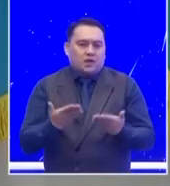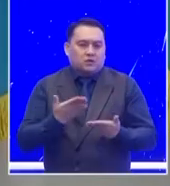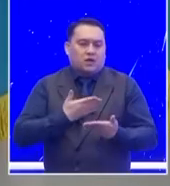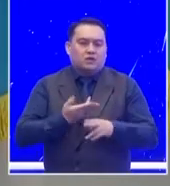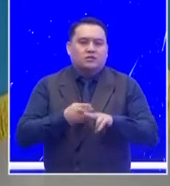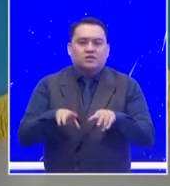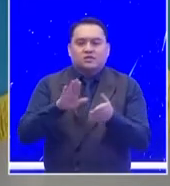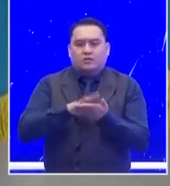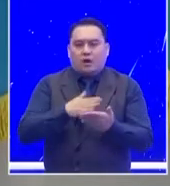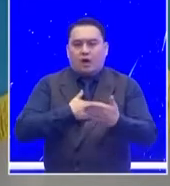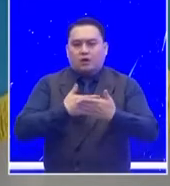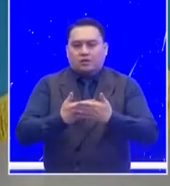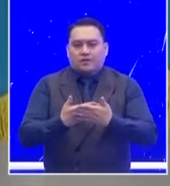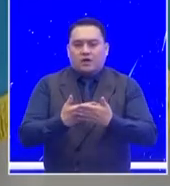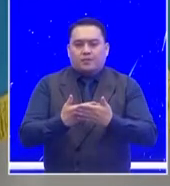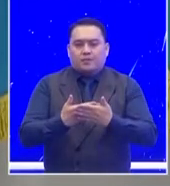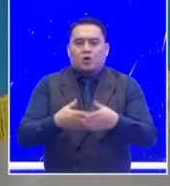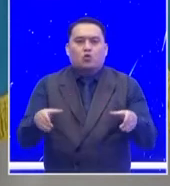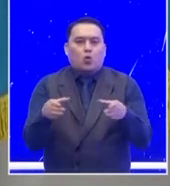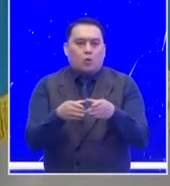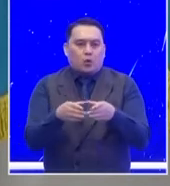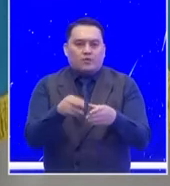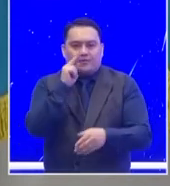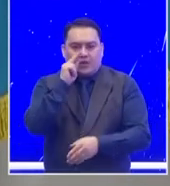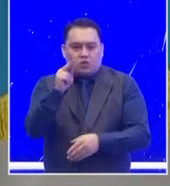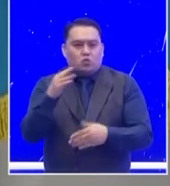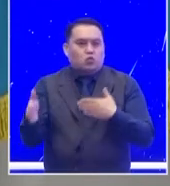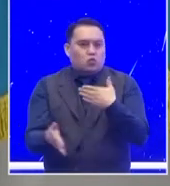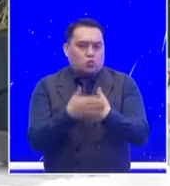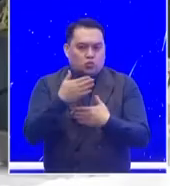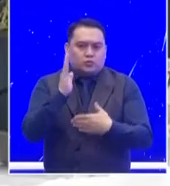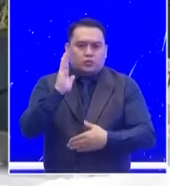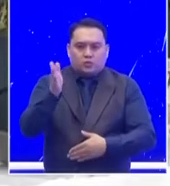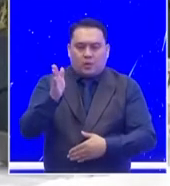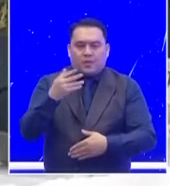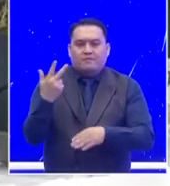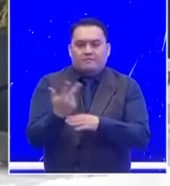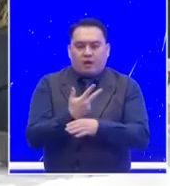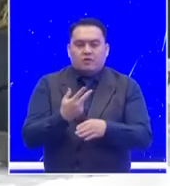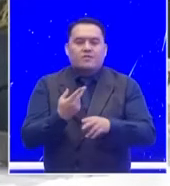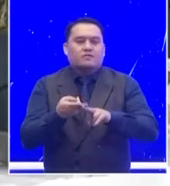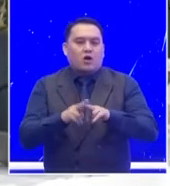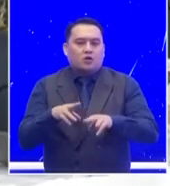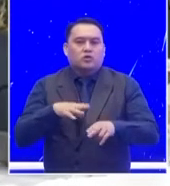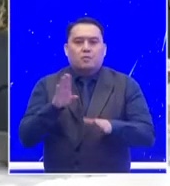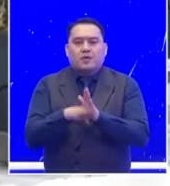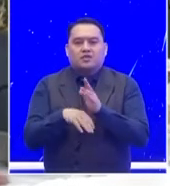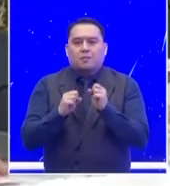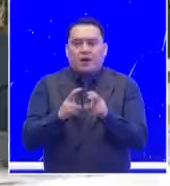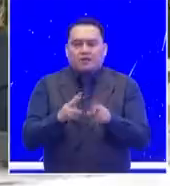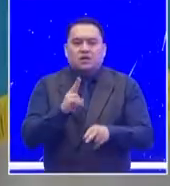межведомственную следственно-оперативную группу. Виновные должны быть строго наказаны. Третье. Комитет национальной